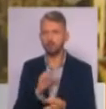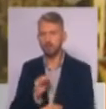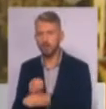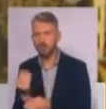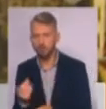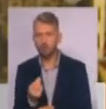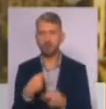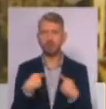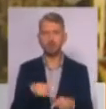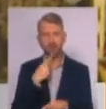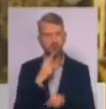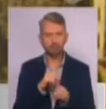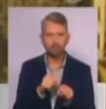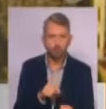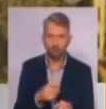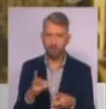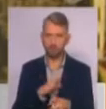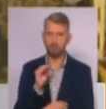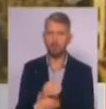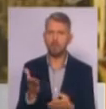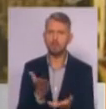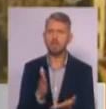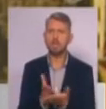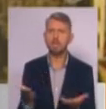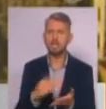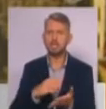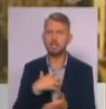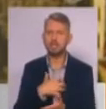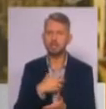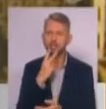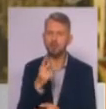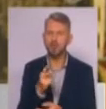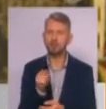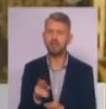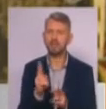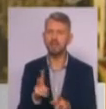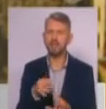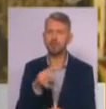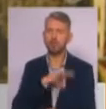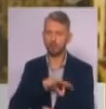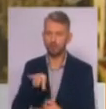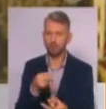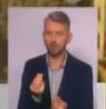Інші кажуть, ні, ось тут. Є якесь стратегічне бачення те, яким чином використовувати профіцит бюджету?